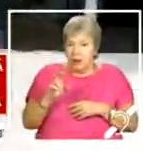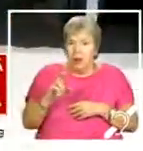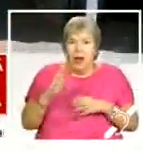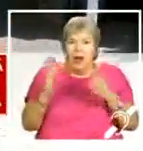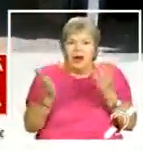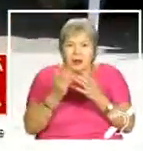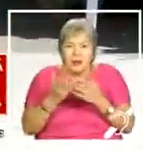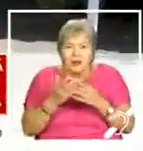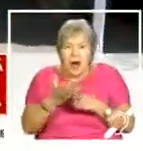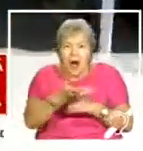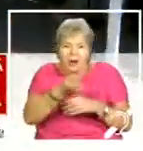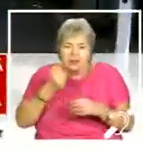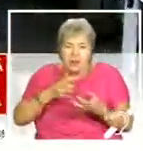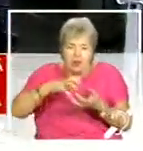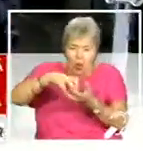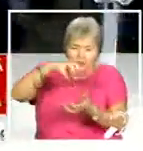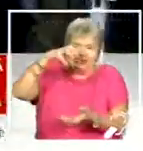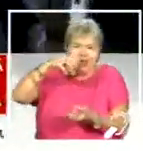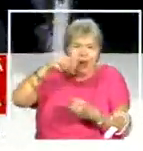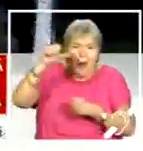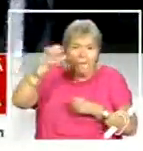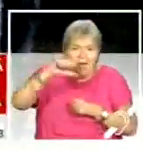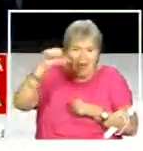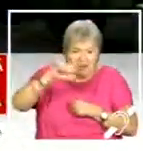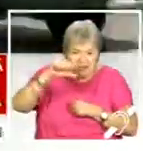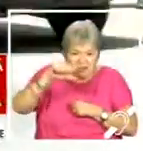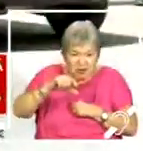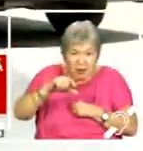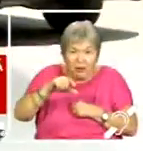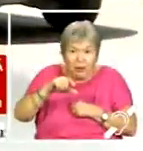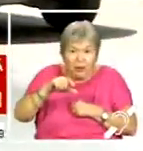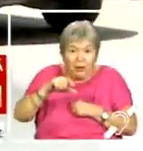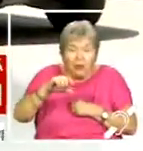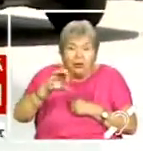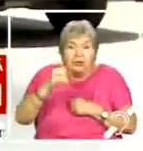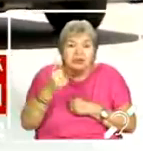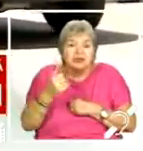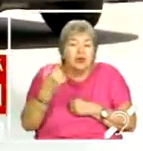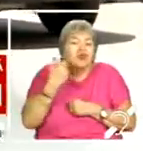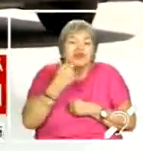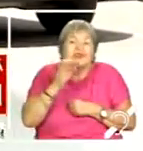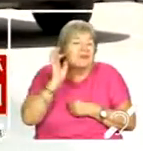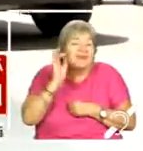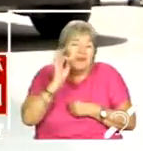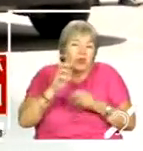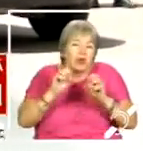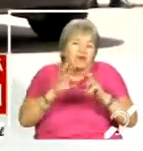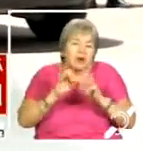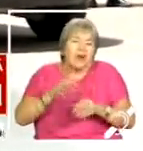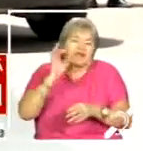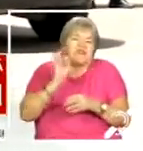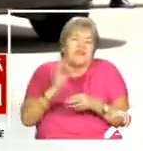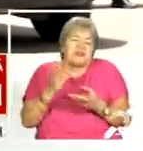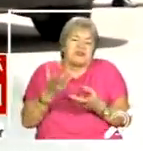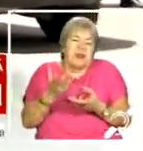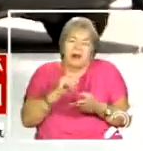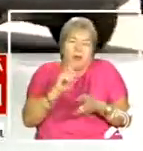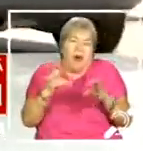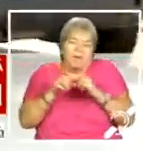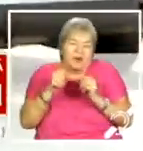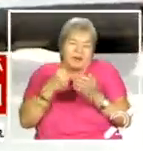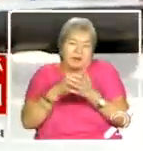imediat a scos o sticlă cu ceva material inflamabil. Încă nu avem date legate